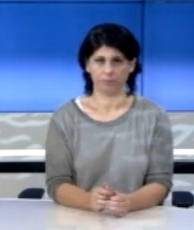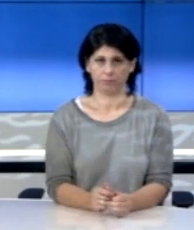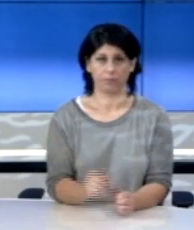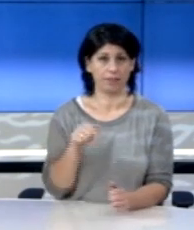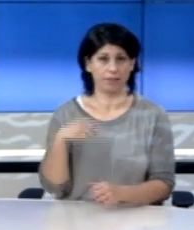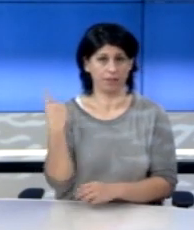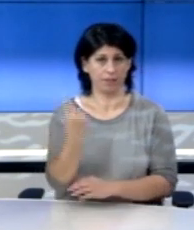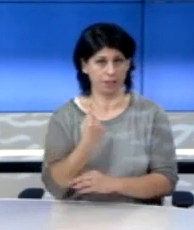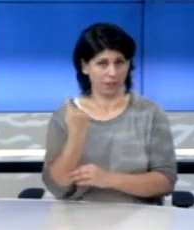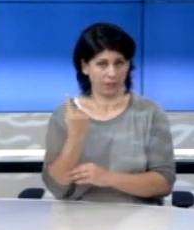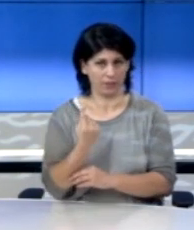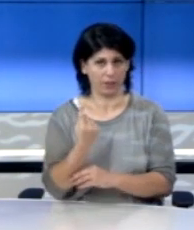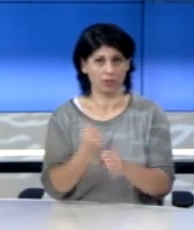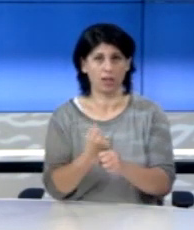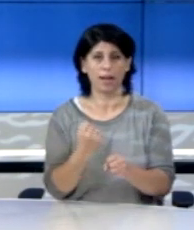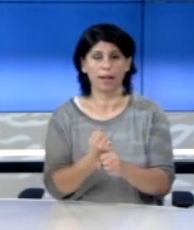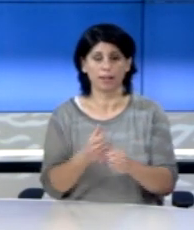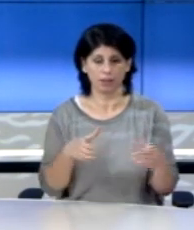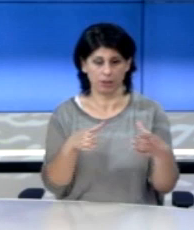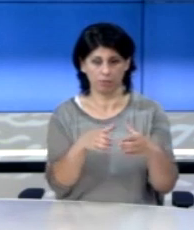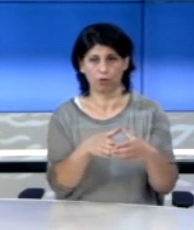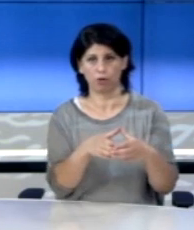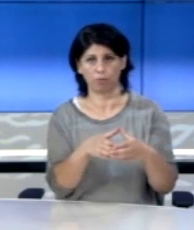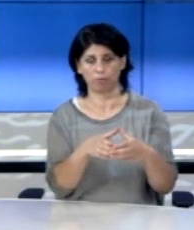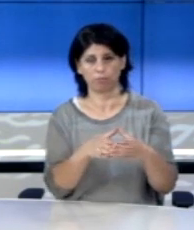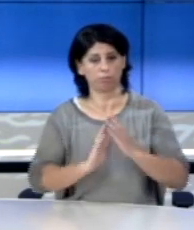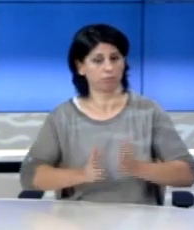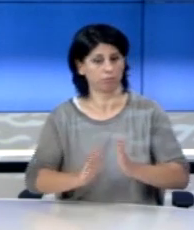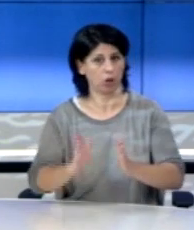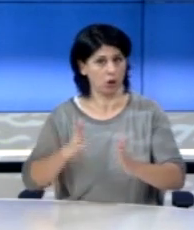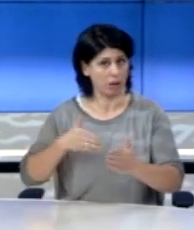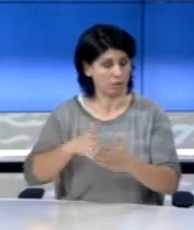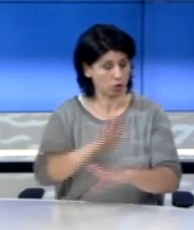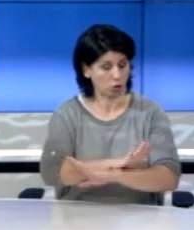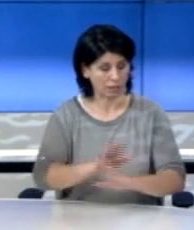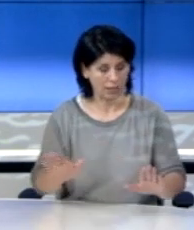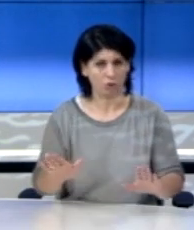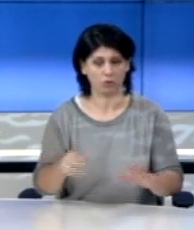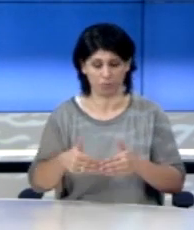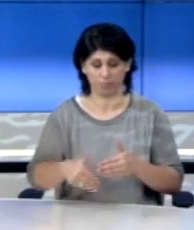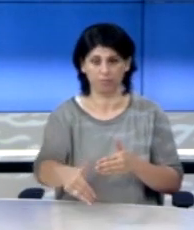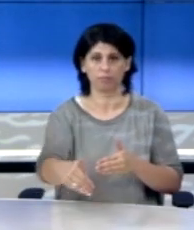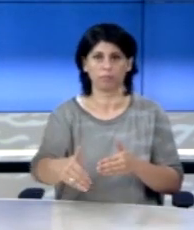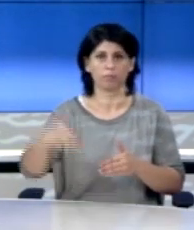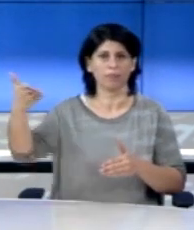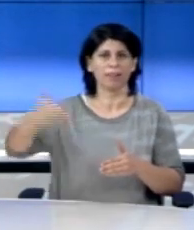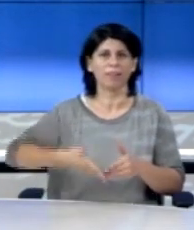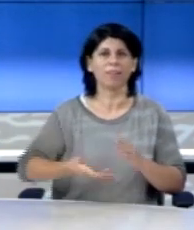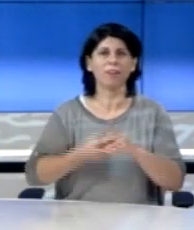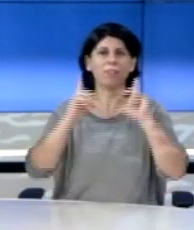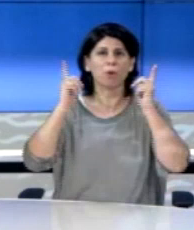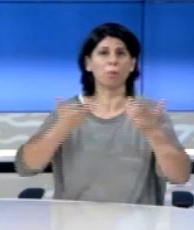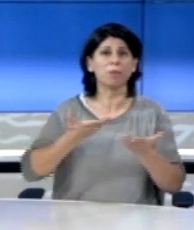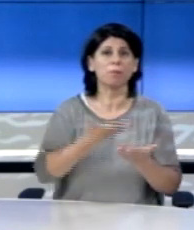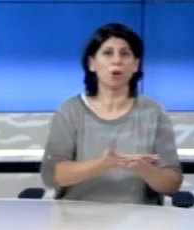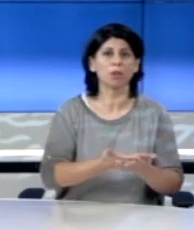τις συνθήκες οι εργασίες της Επιτροπής οδεύουν προς το τέλος, έρχεται η Νέα Δημοκρατία με την πρότασή